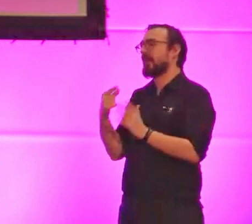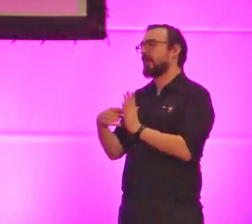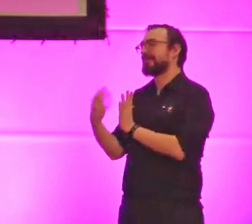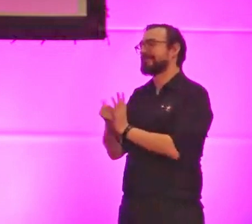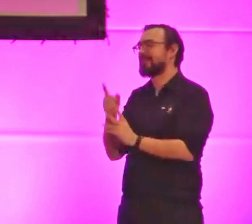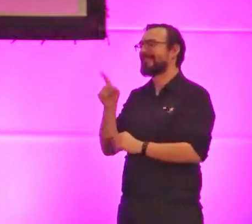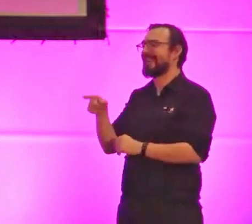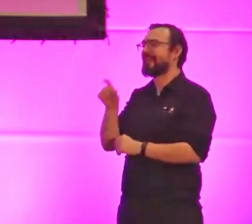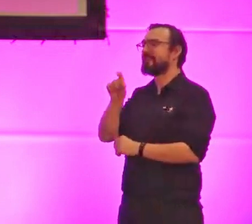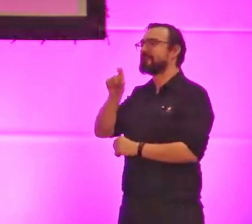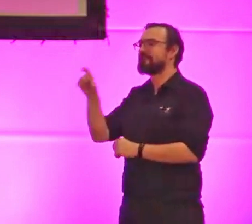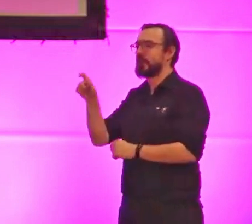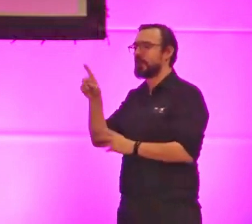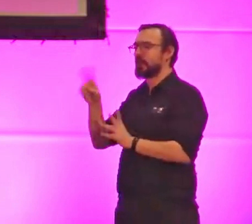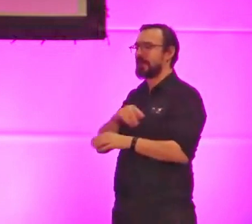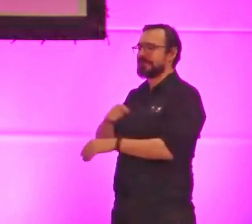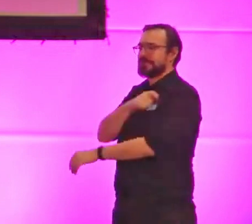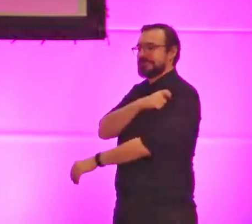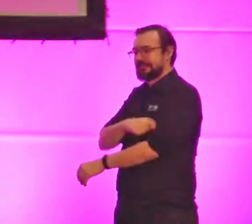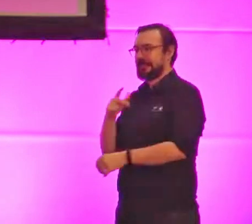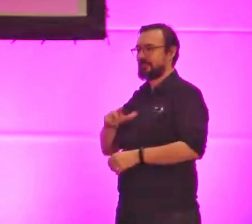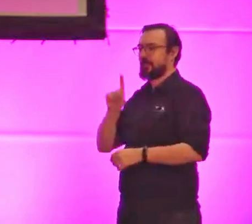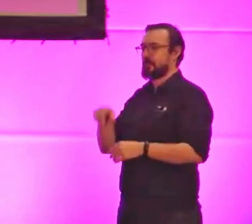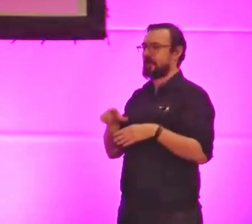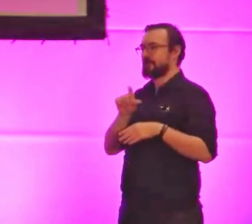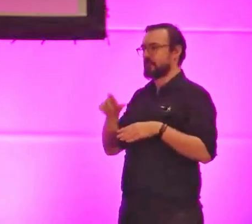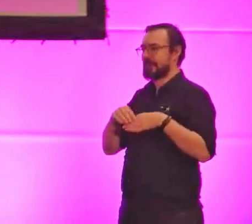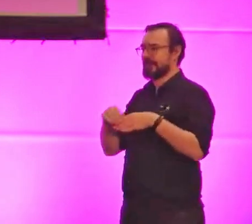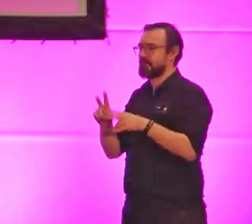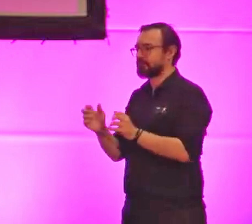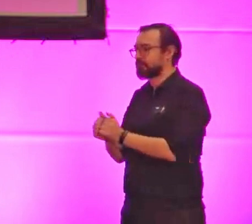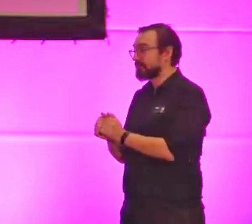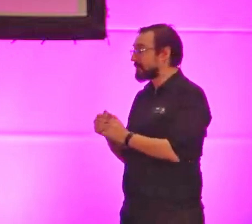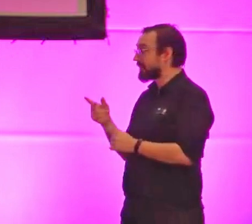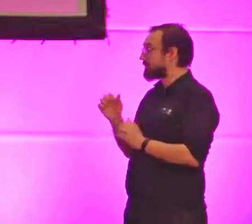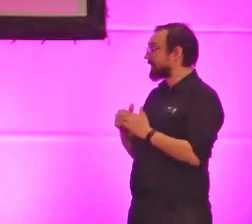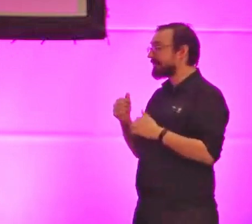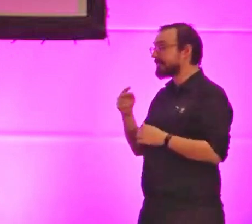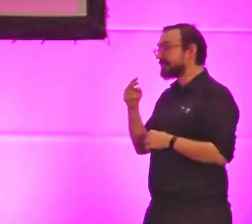där så att säga företagen, och man har strikt ansvar för företagsledare och liknande.